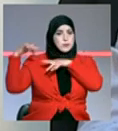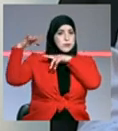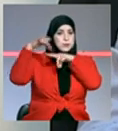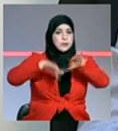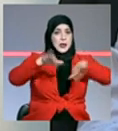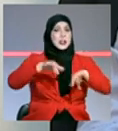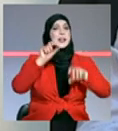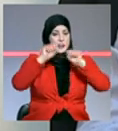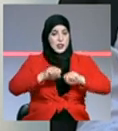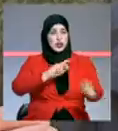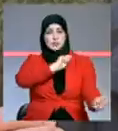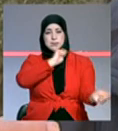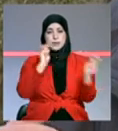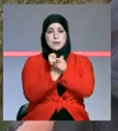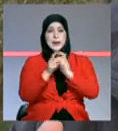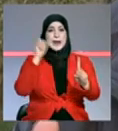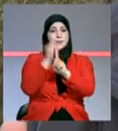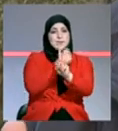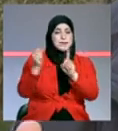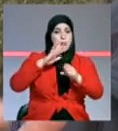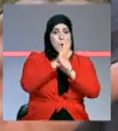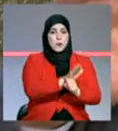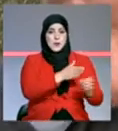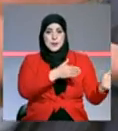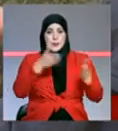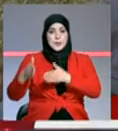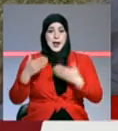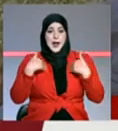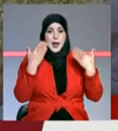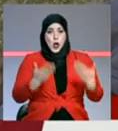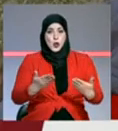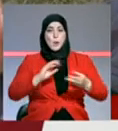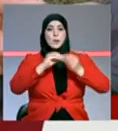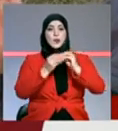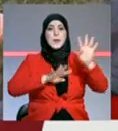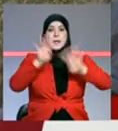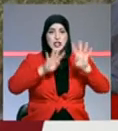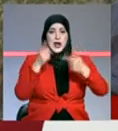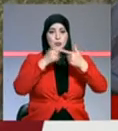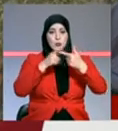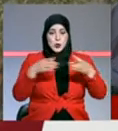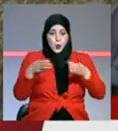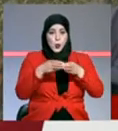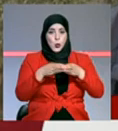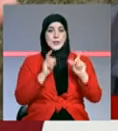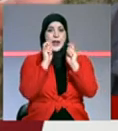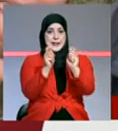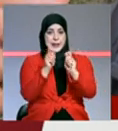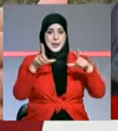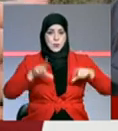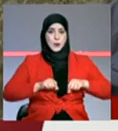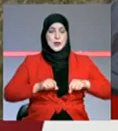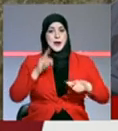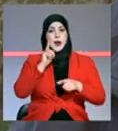يتحول بشكل معنا متسارع إلى عنف. هو اليوم بين عموم الشعب وبين مختلف هذه الطبقة السياسية بتلويناتها وبتغييراتها، يعني